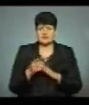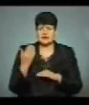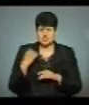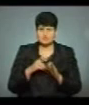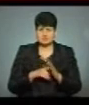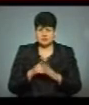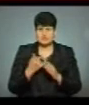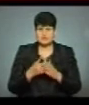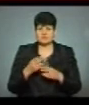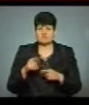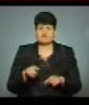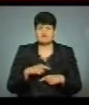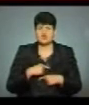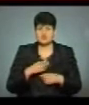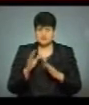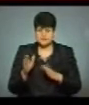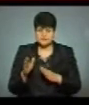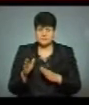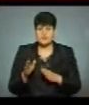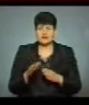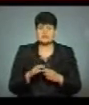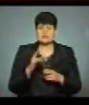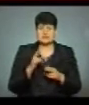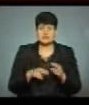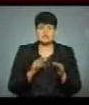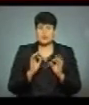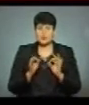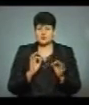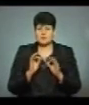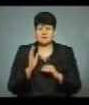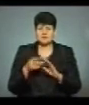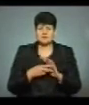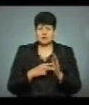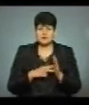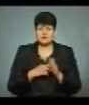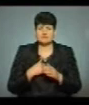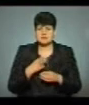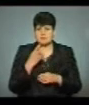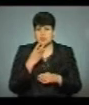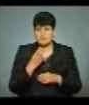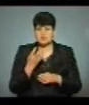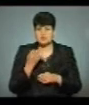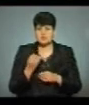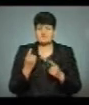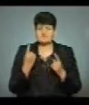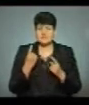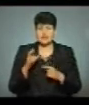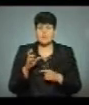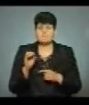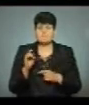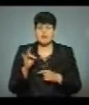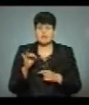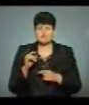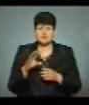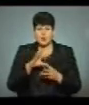так, зараз виходять на фінішну пряму. І завершились консультації, і в перспективному плані у нас передбачена ще Великоберезовицька